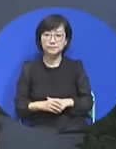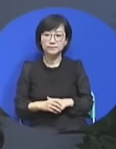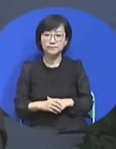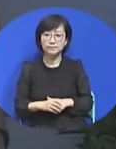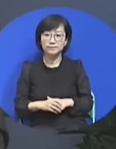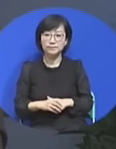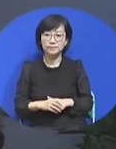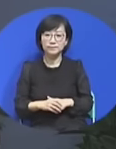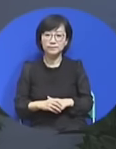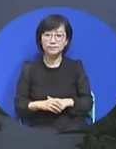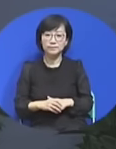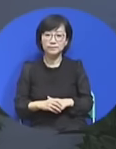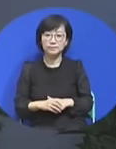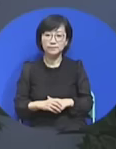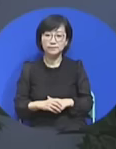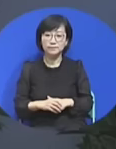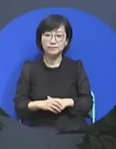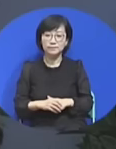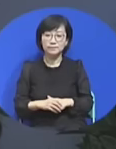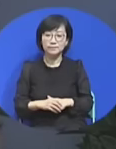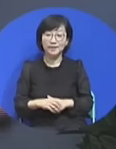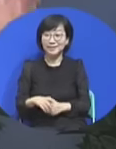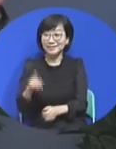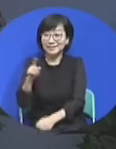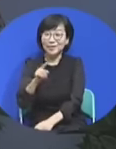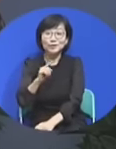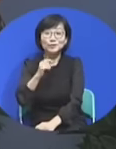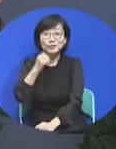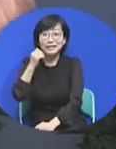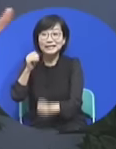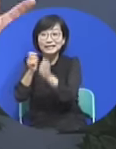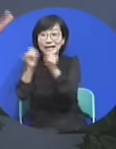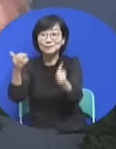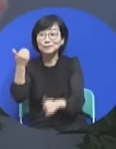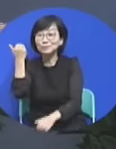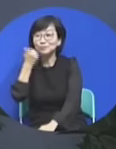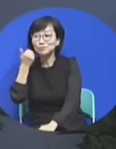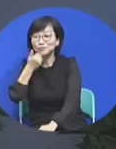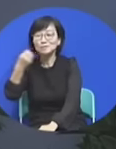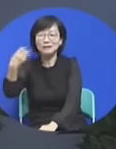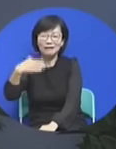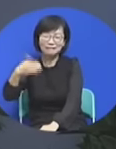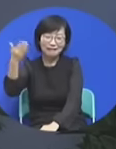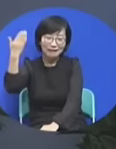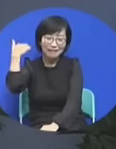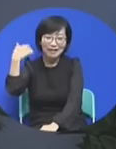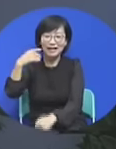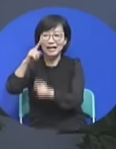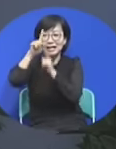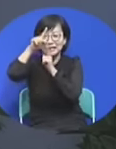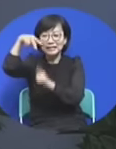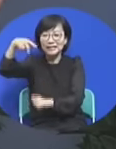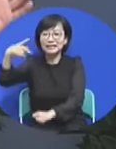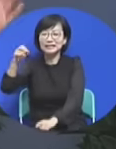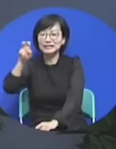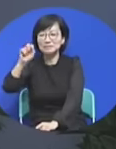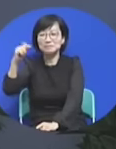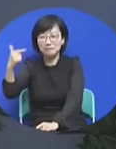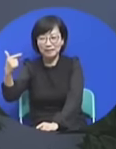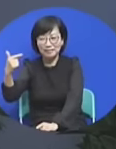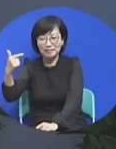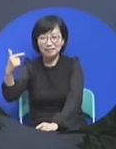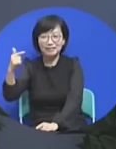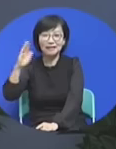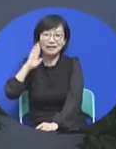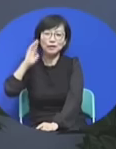이승만 대통령 때, 박정희 대통령 때 어땠다. 또 어떤 사람은 저 이 노무현 대통령, 김대중 때 뭐 10년 허송했다. 뭐 이런